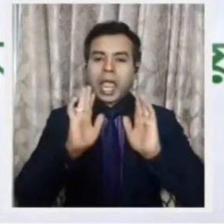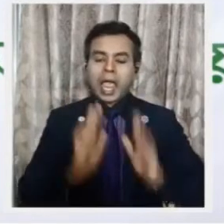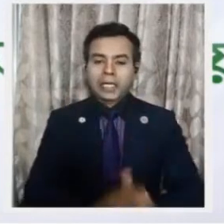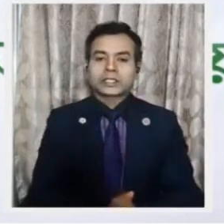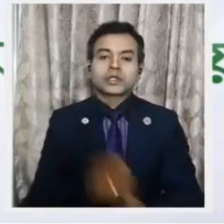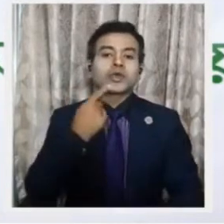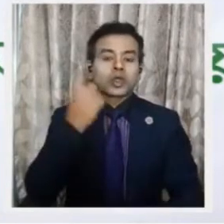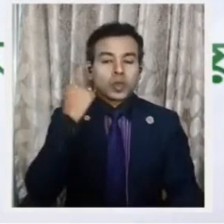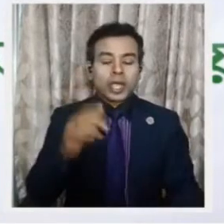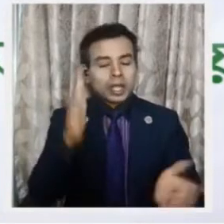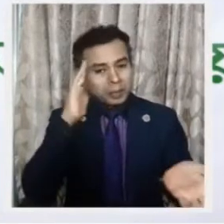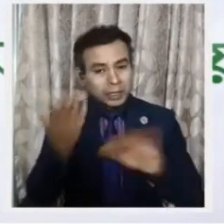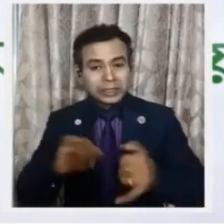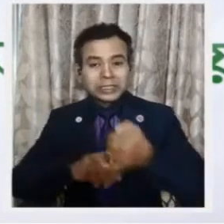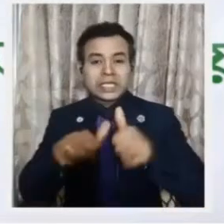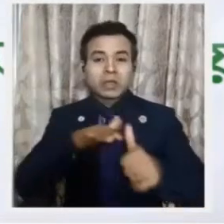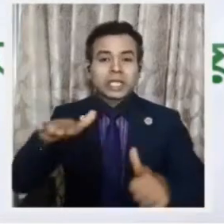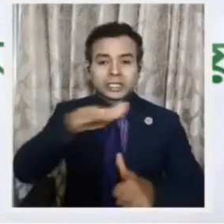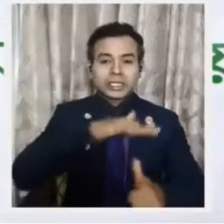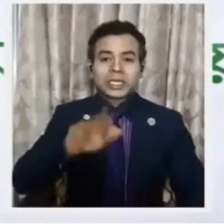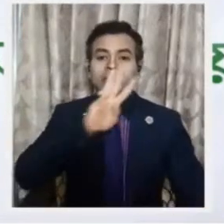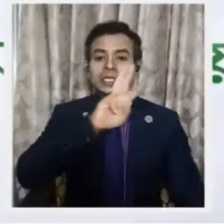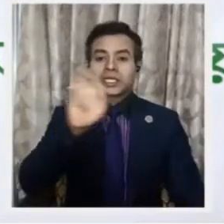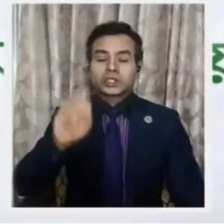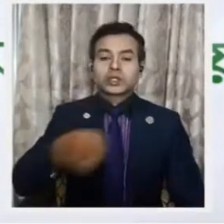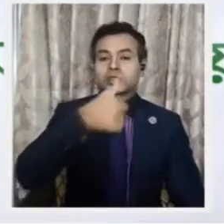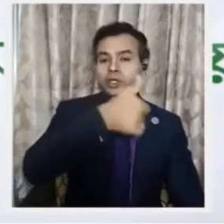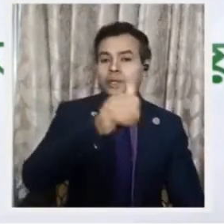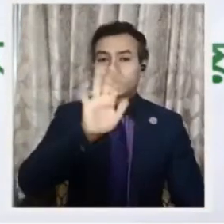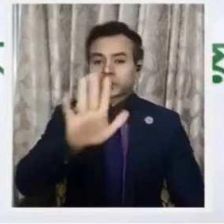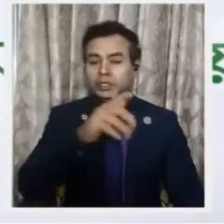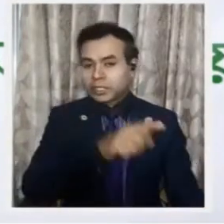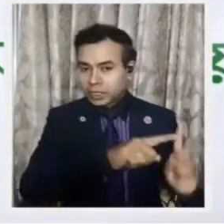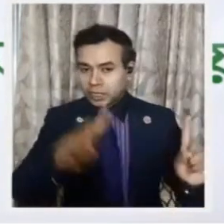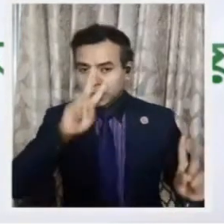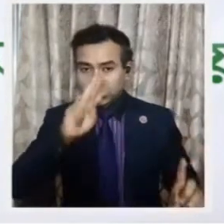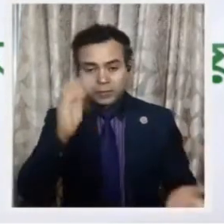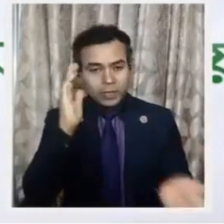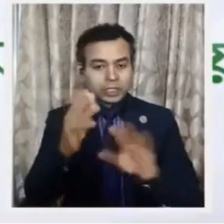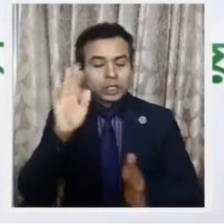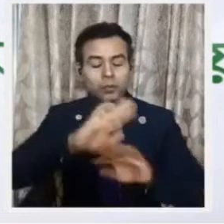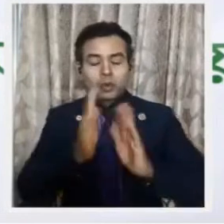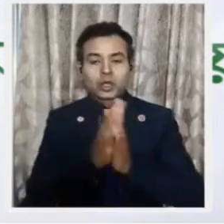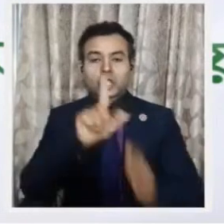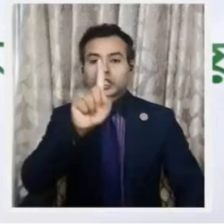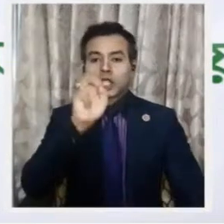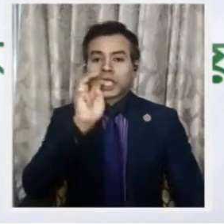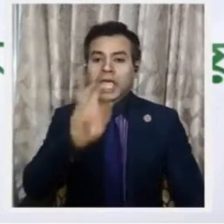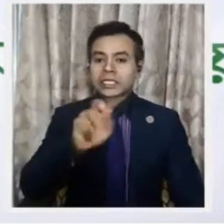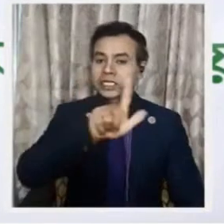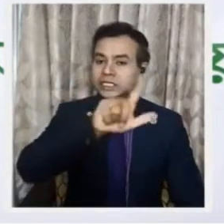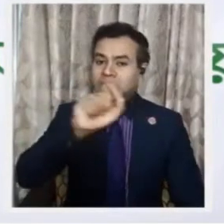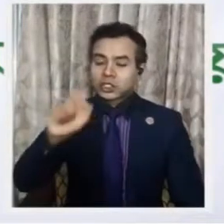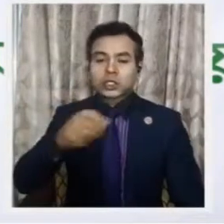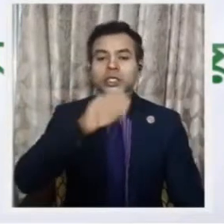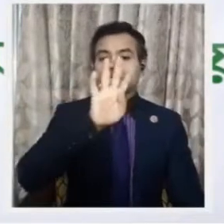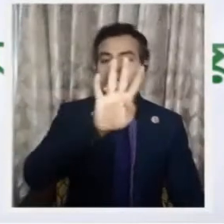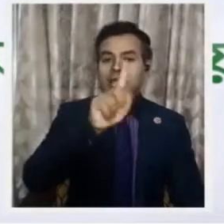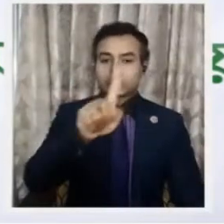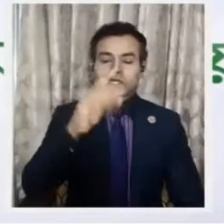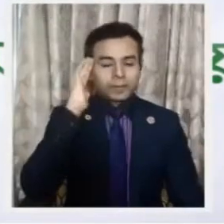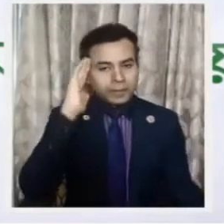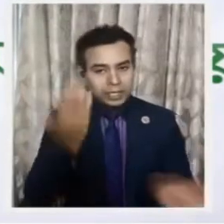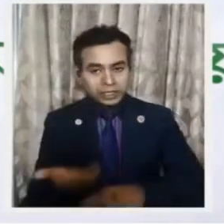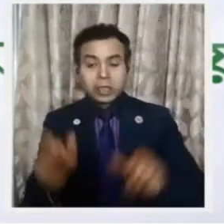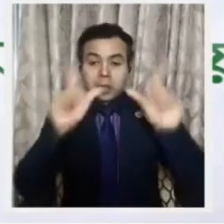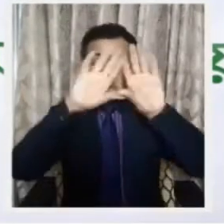3,92,674 জন। চব্বিশ ঘন্টায় মৃত্যুবরণ করেছেন দক্ষিণ পূর্ব এশিয়ার